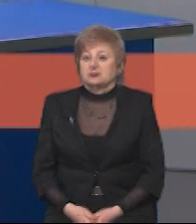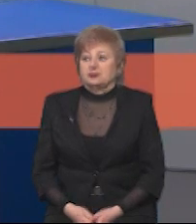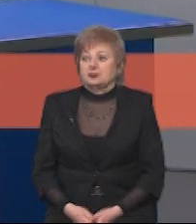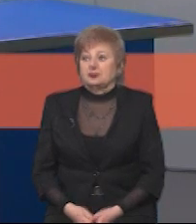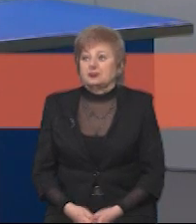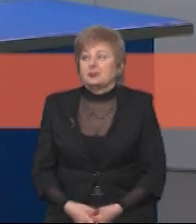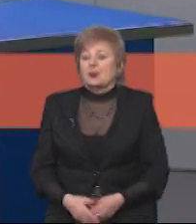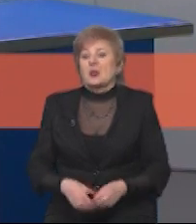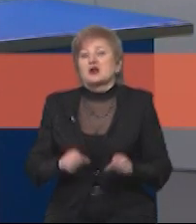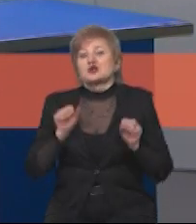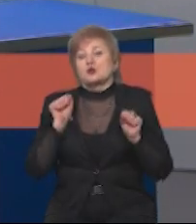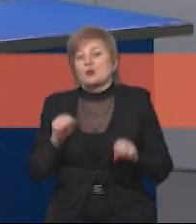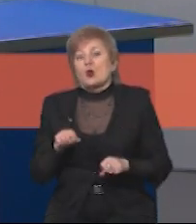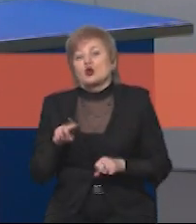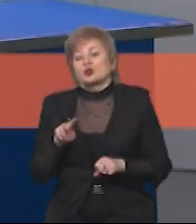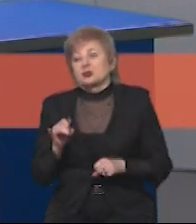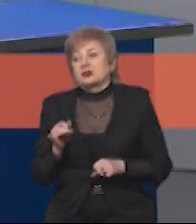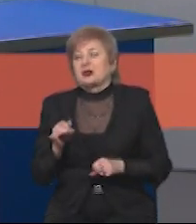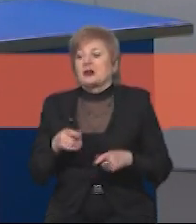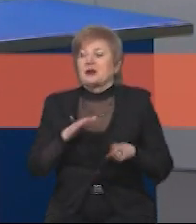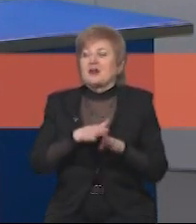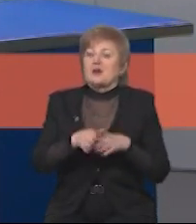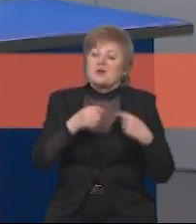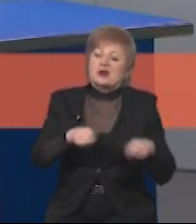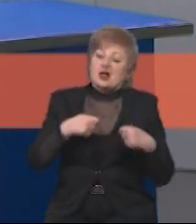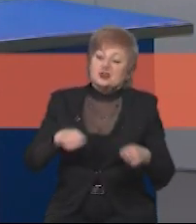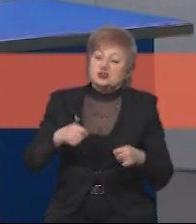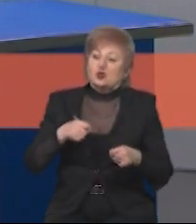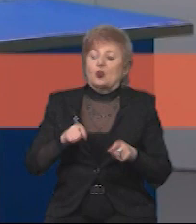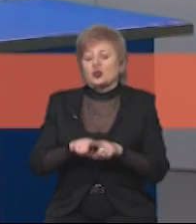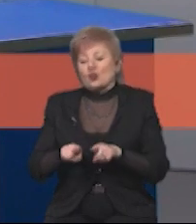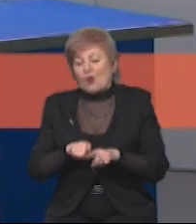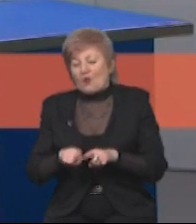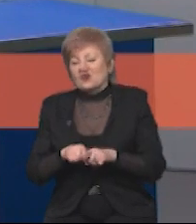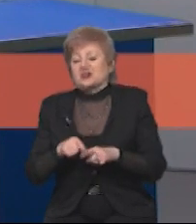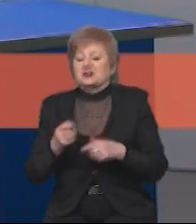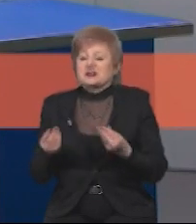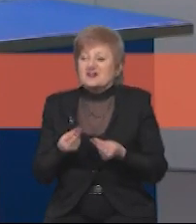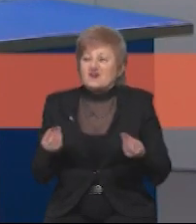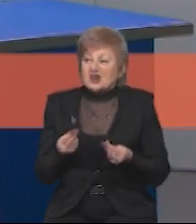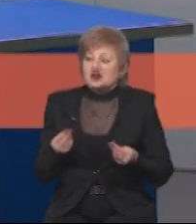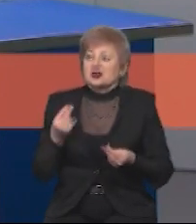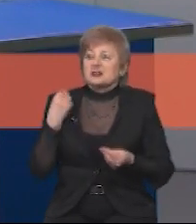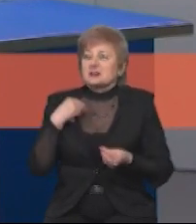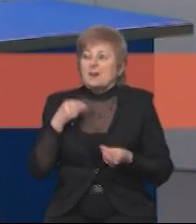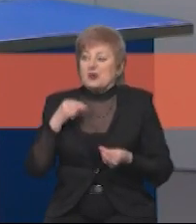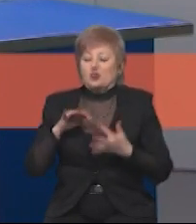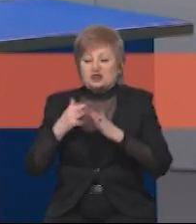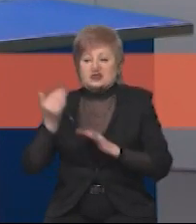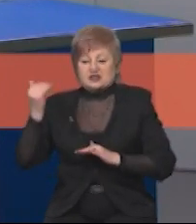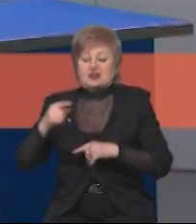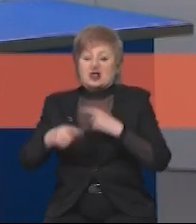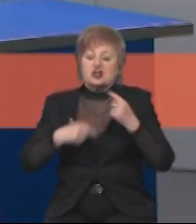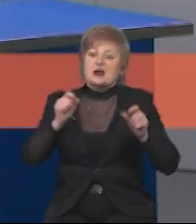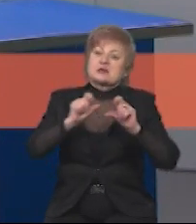І чи зможуть, наприклад, реалізовувати свою продукцію, овочі сезонні запорізькі фермери через